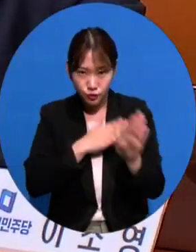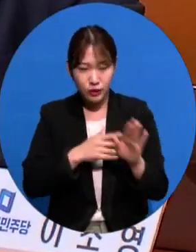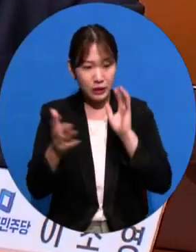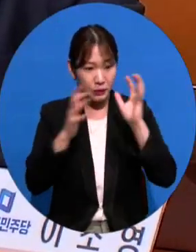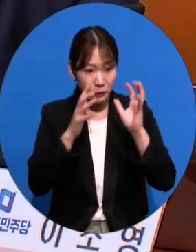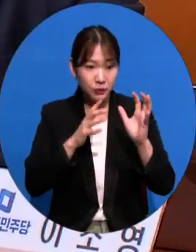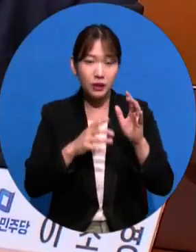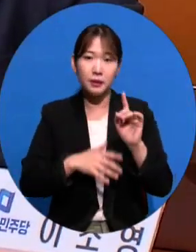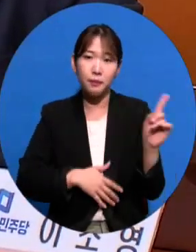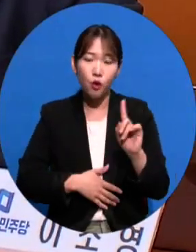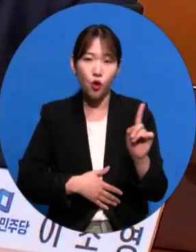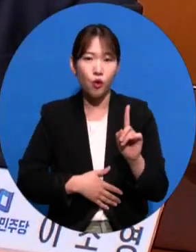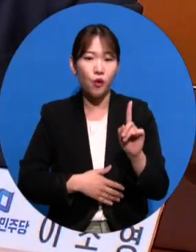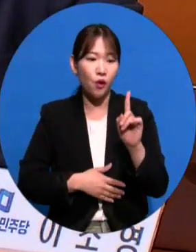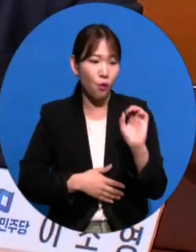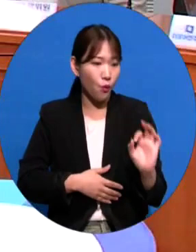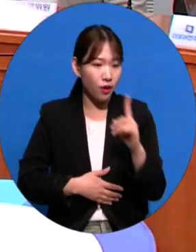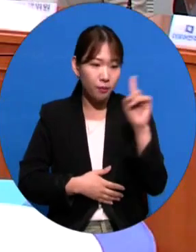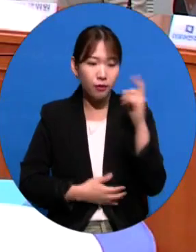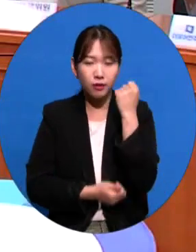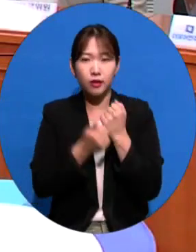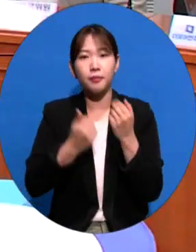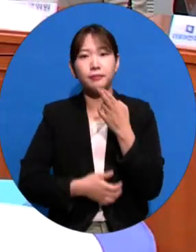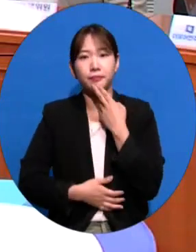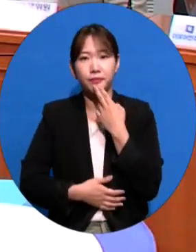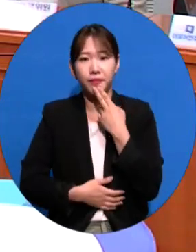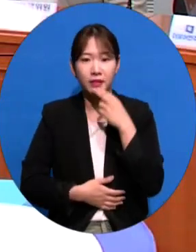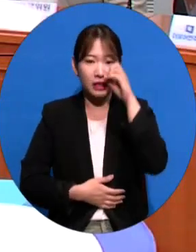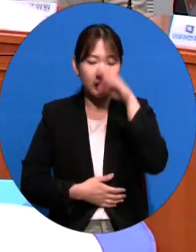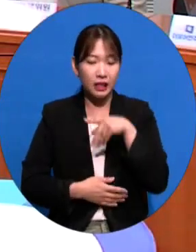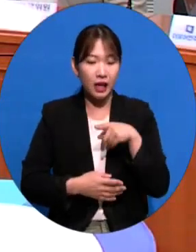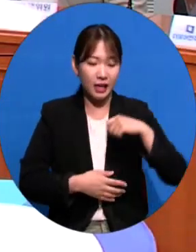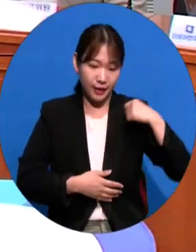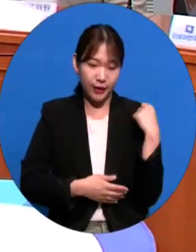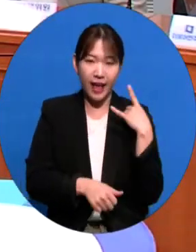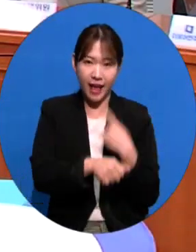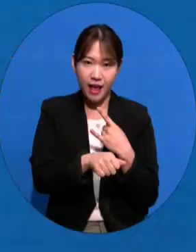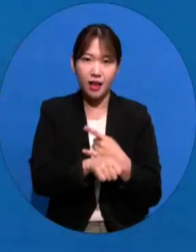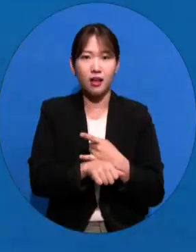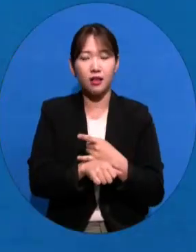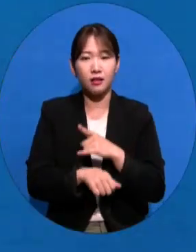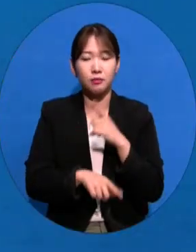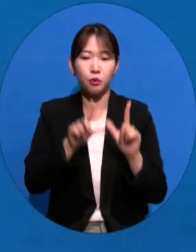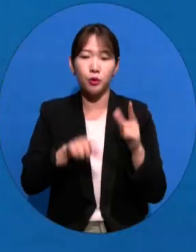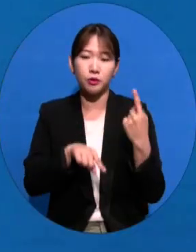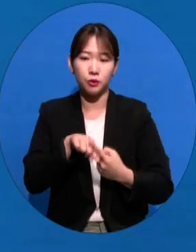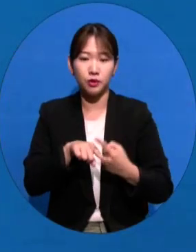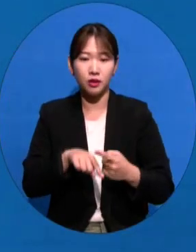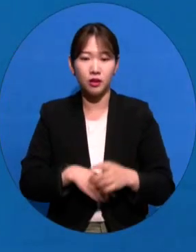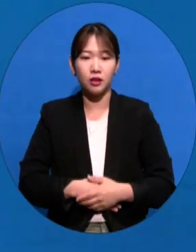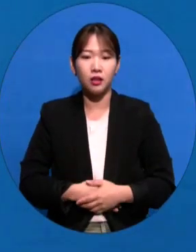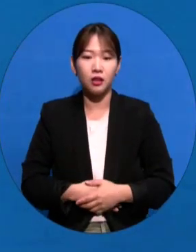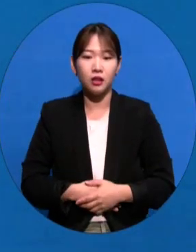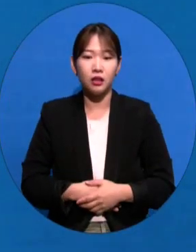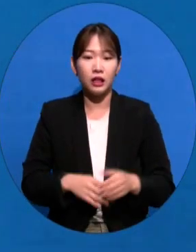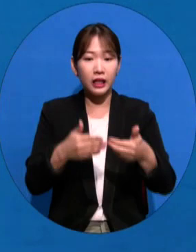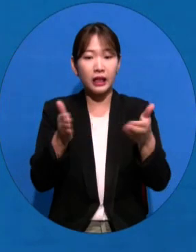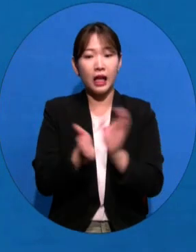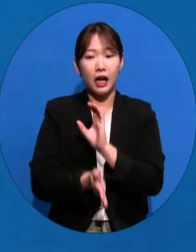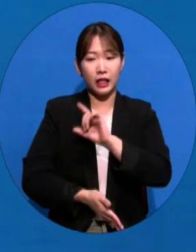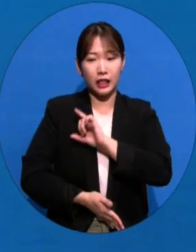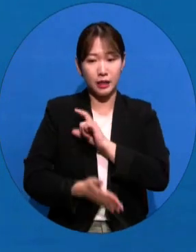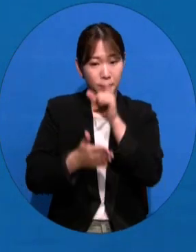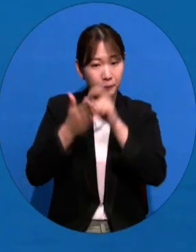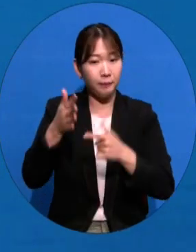논의의 배경은 딱히 설명하지도 않은 채 그저 따르라는 모양새입니다. 목포시구장 당원 농부